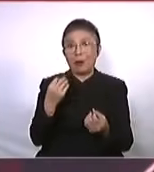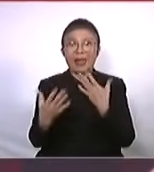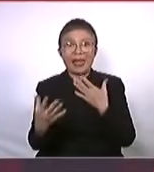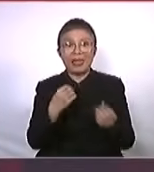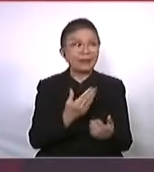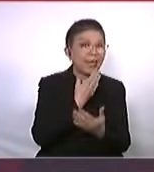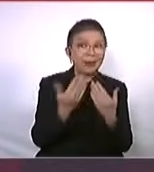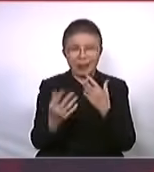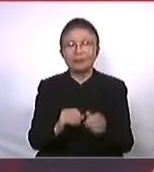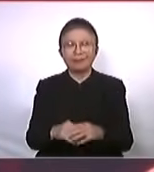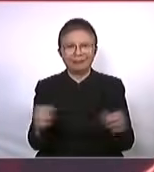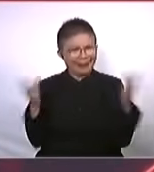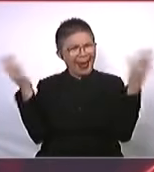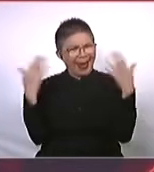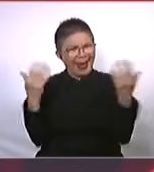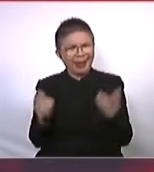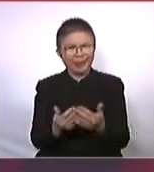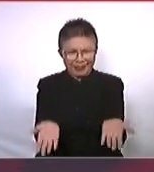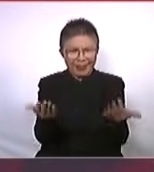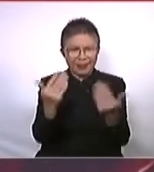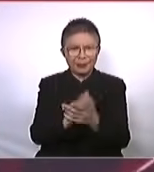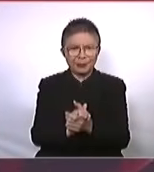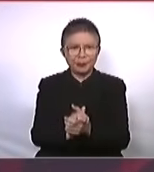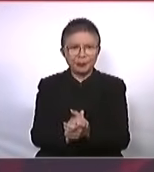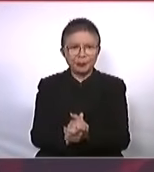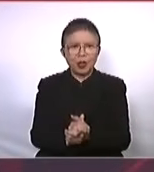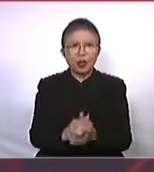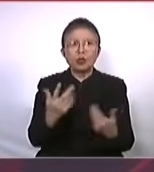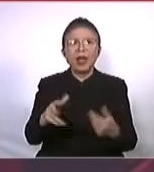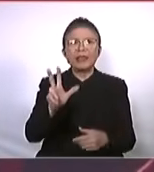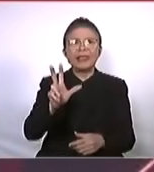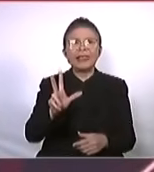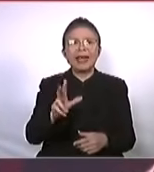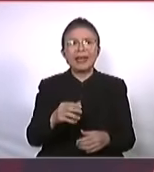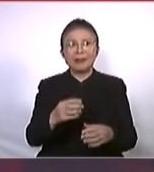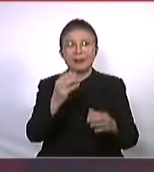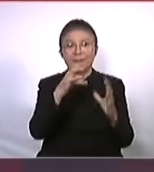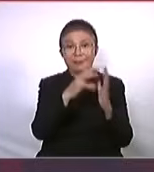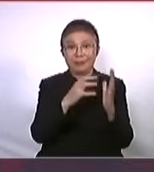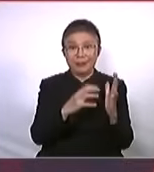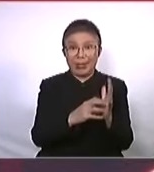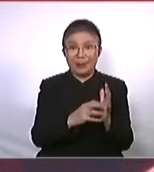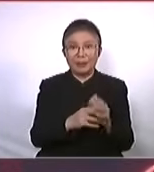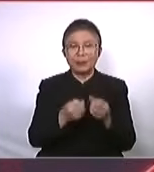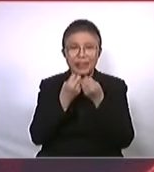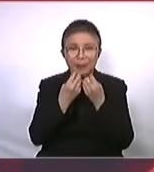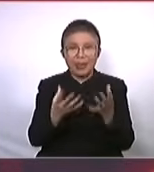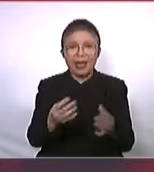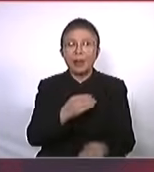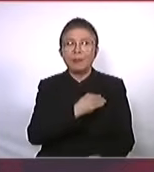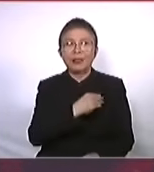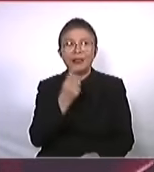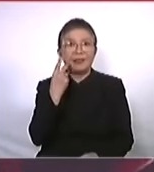saling menagapi sudah ada tiga sudah ada tiga fase yang kita lewati menyampaikan